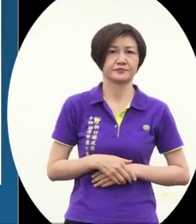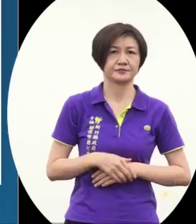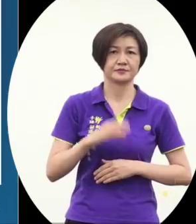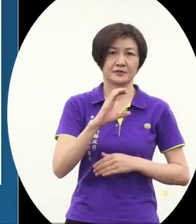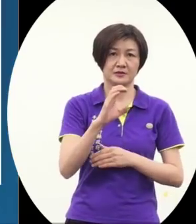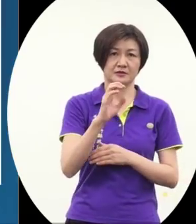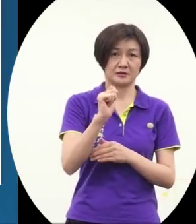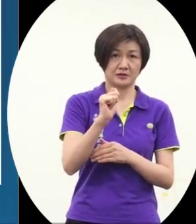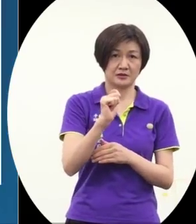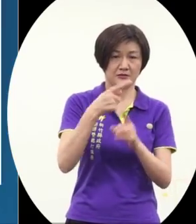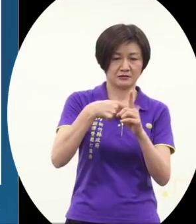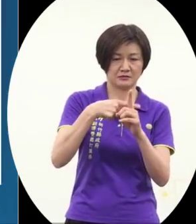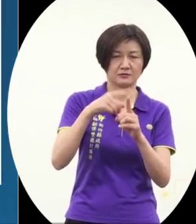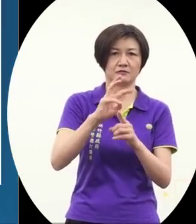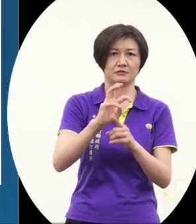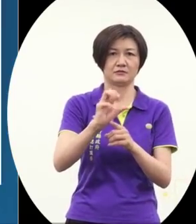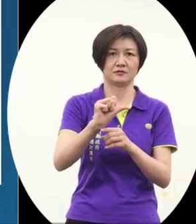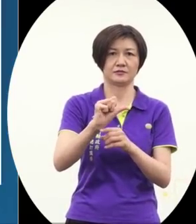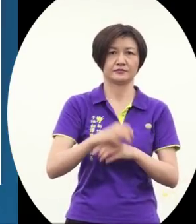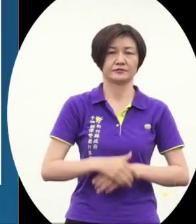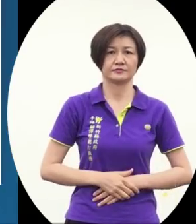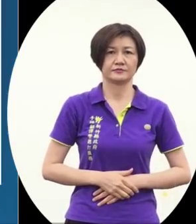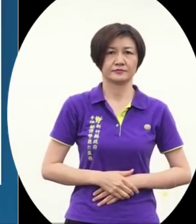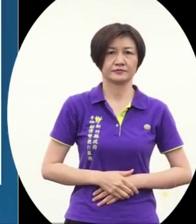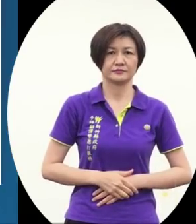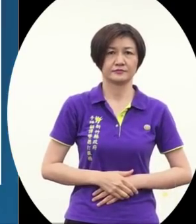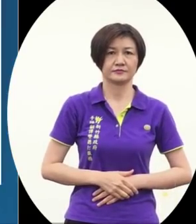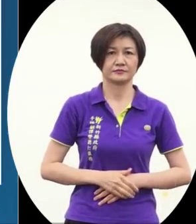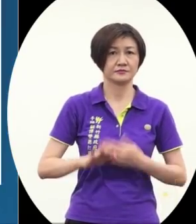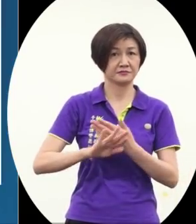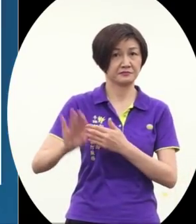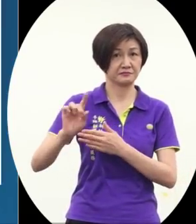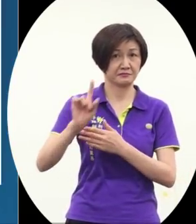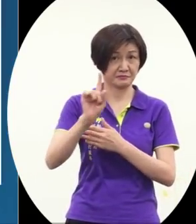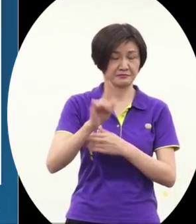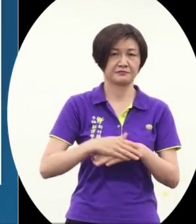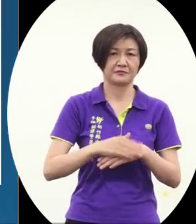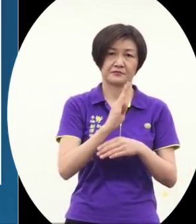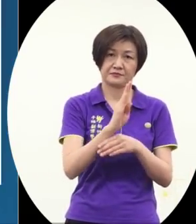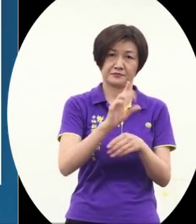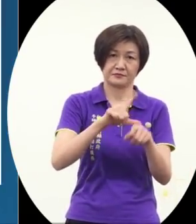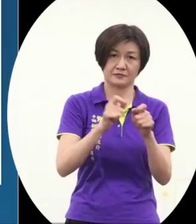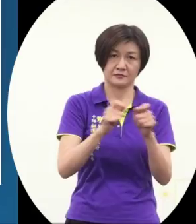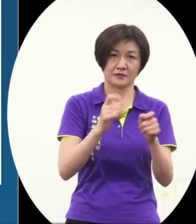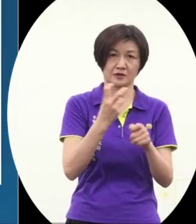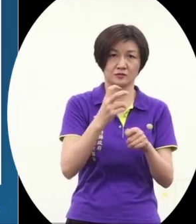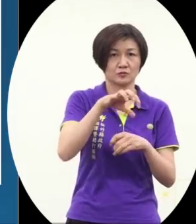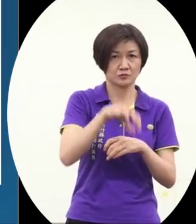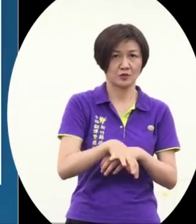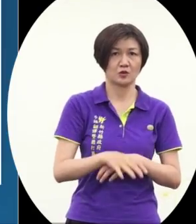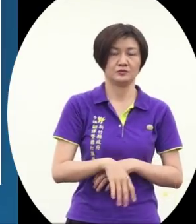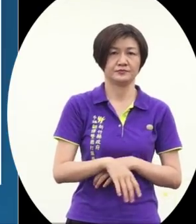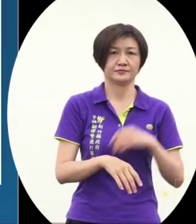值是35。那另外可以看得到 B 长照机构里面有一位